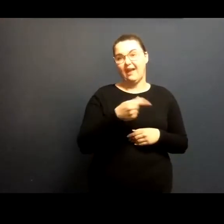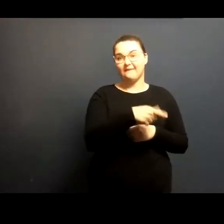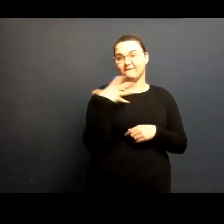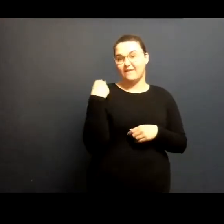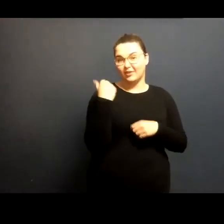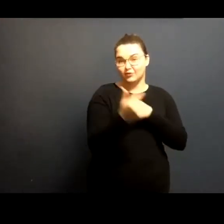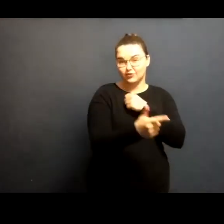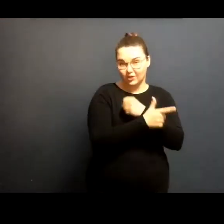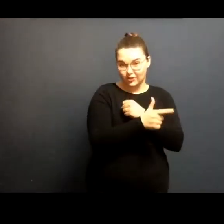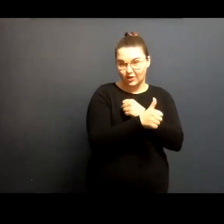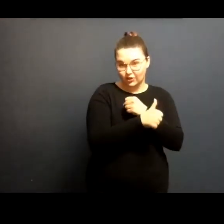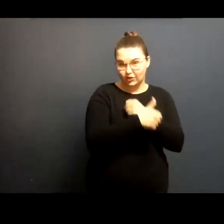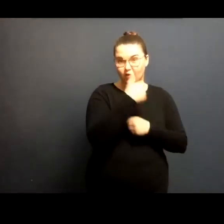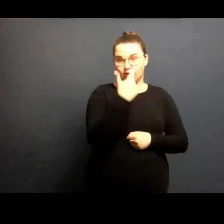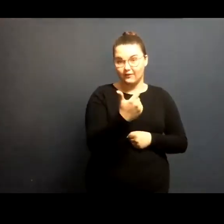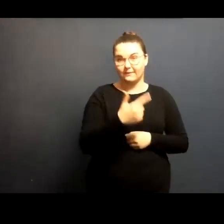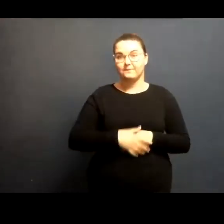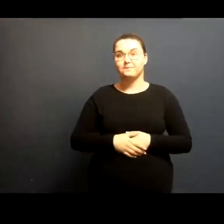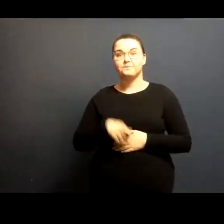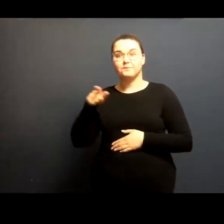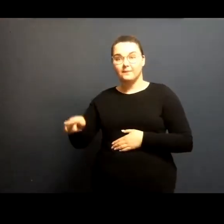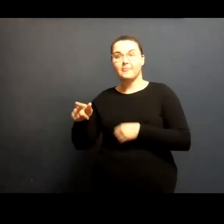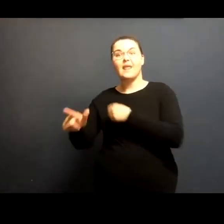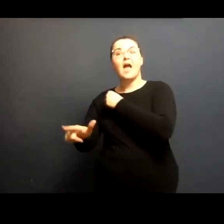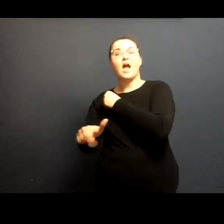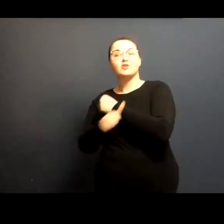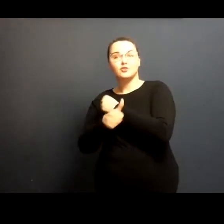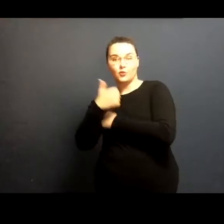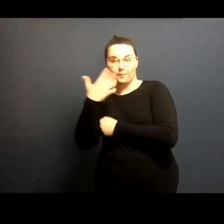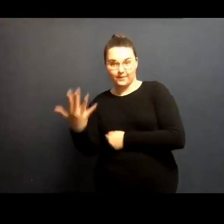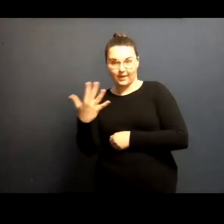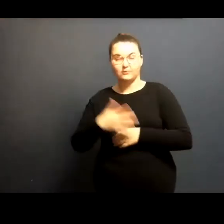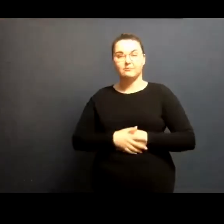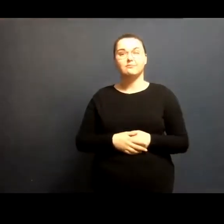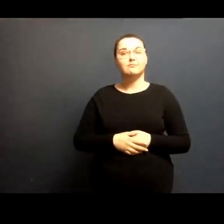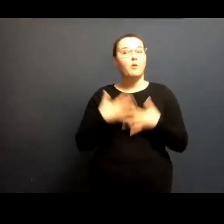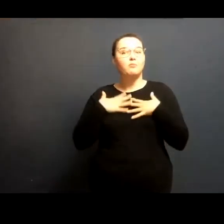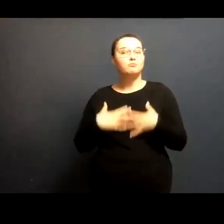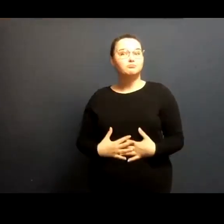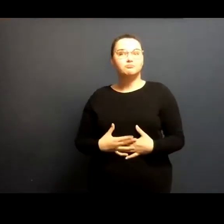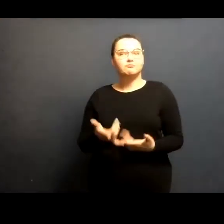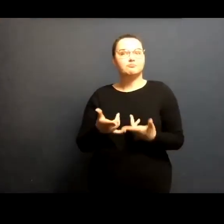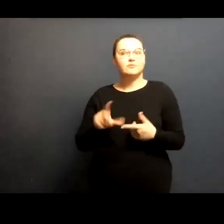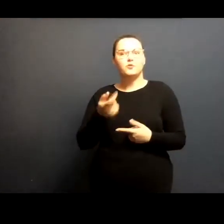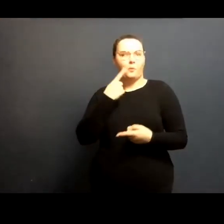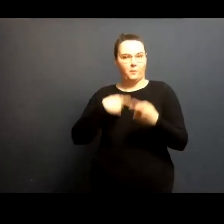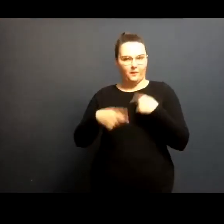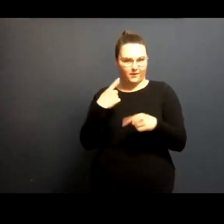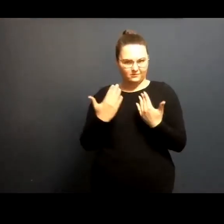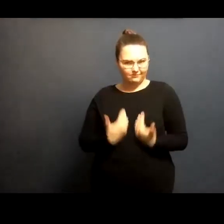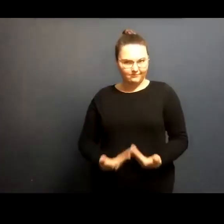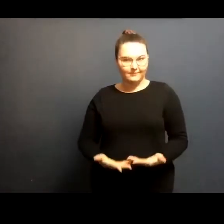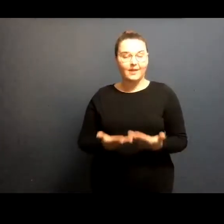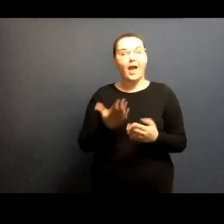lat i mówi, gdybym była młodsza, to można byłoby cokolwiek o tym ciele powiedzieć. Idąc dalej, dalej